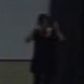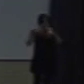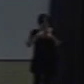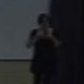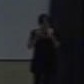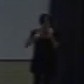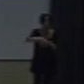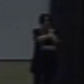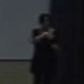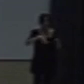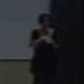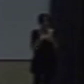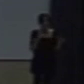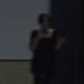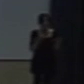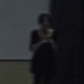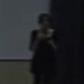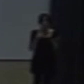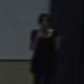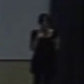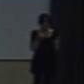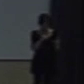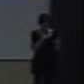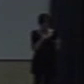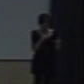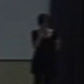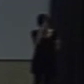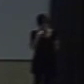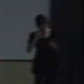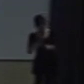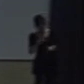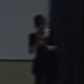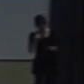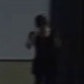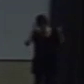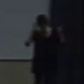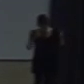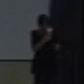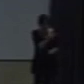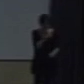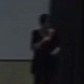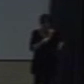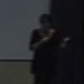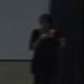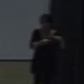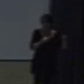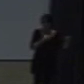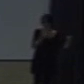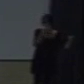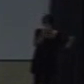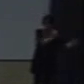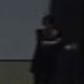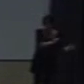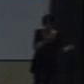i aquesta falta una mica de mirada crítica cap a aquests continguts. Jo una mica són les quatre coses que deixaria aquí